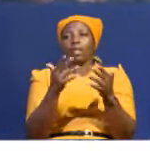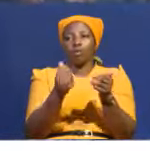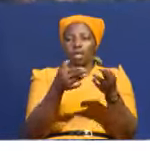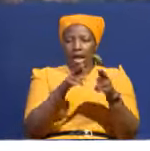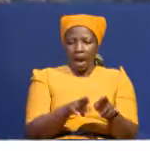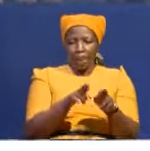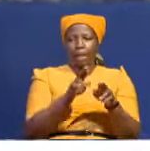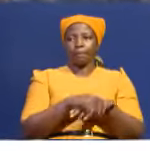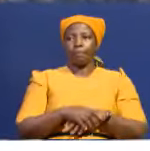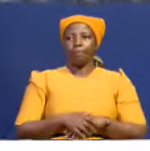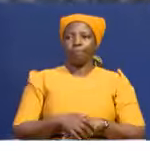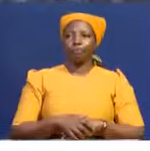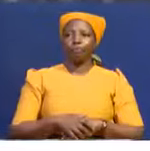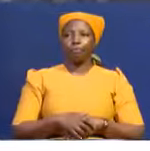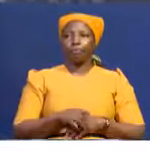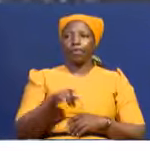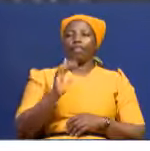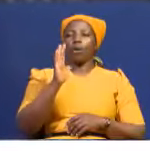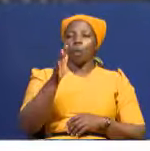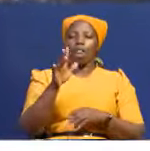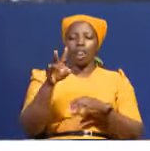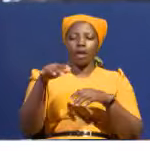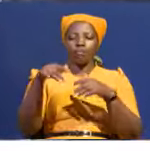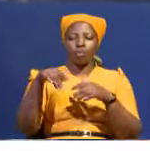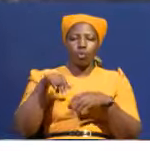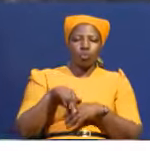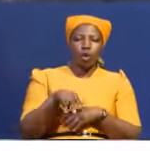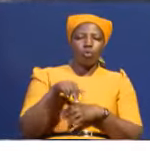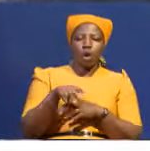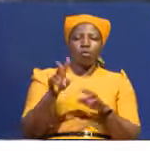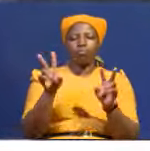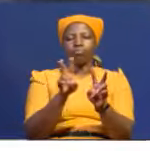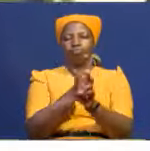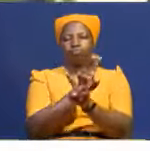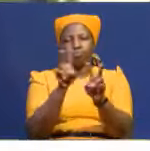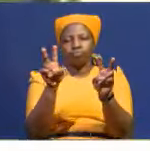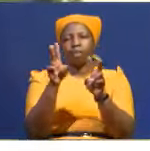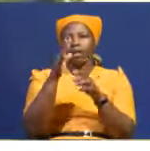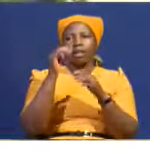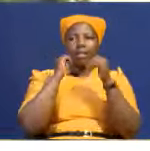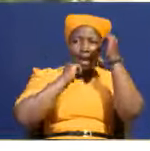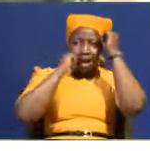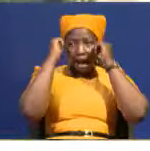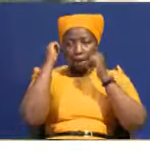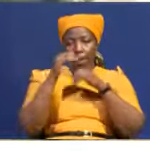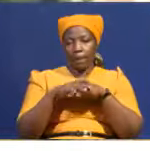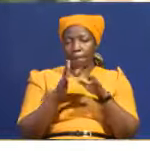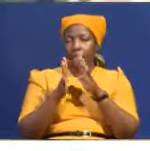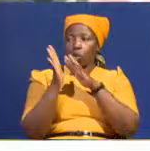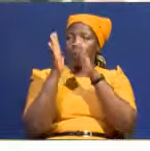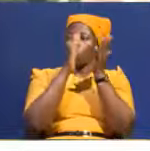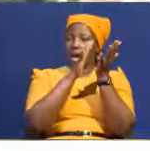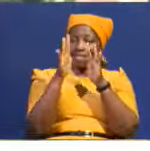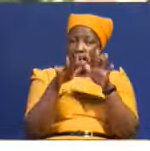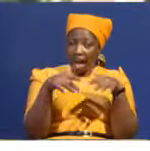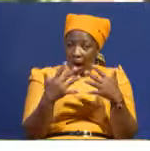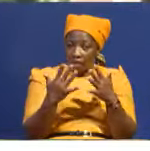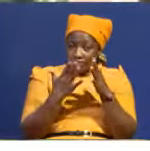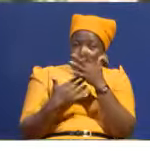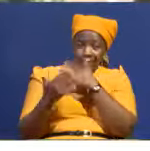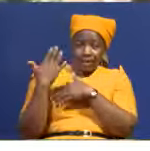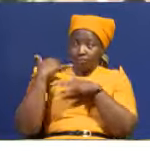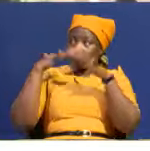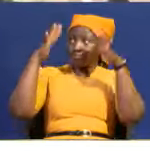atakapoweza kukagua lile gwaride. Hali ya anga awali ilikuwa kuna manyunyu ya mvua, ama tunaweza sema pia mvua kabisa